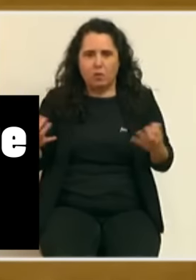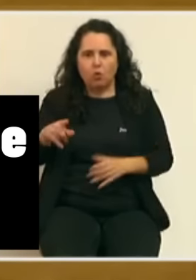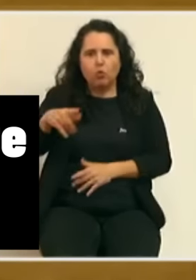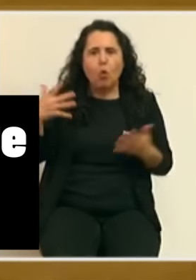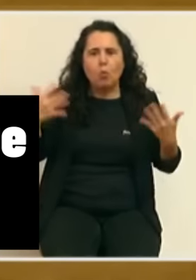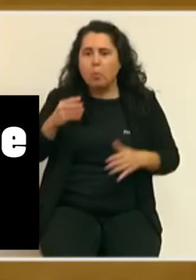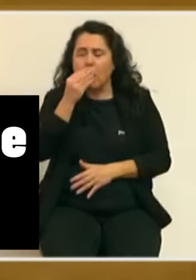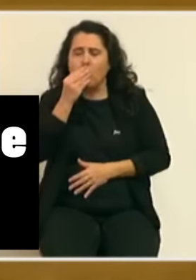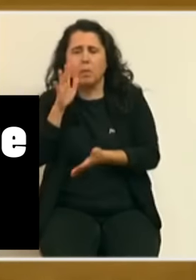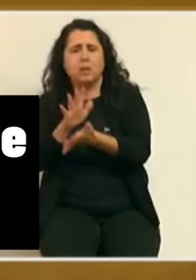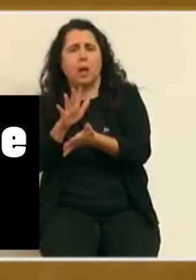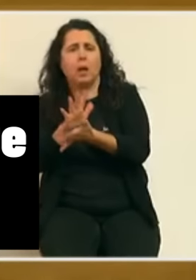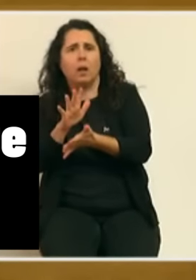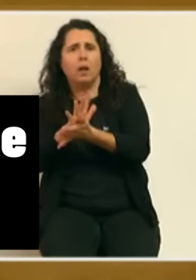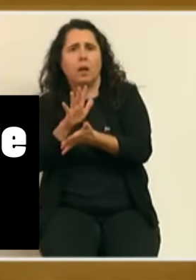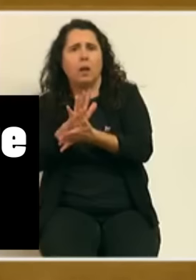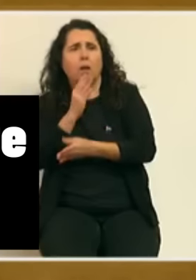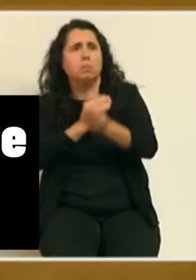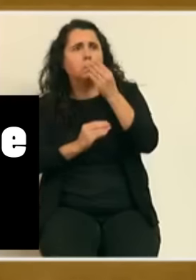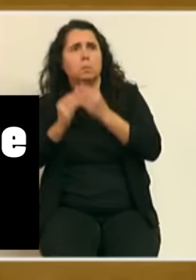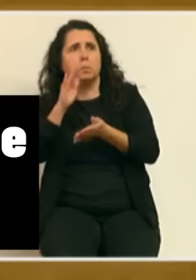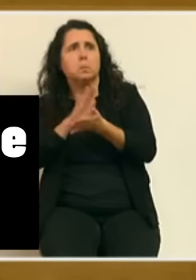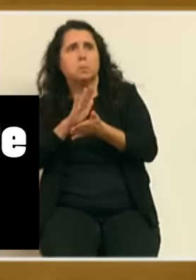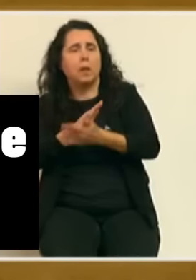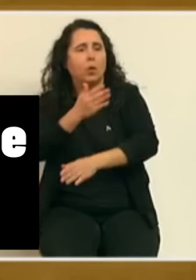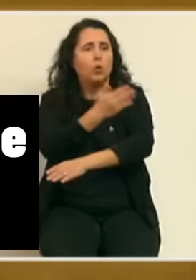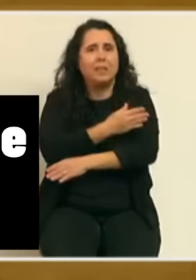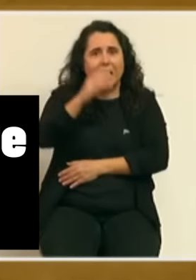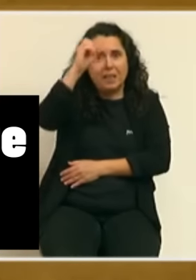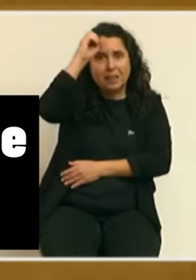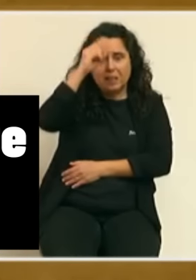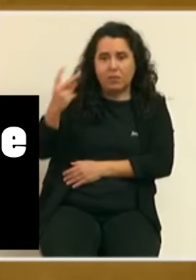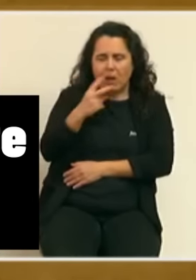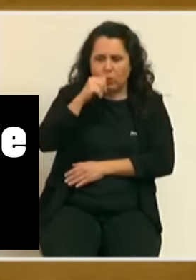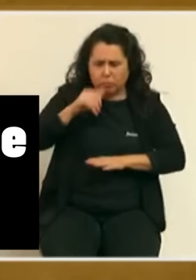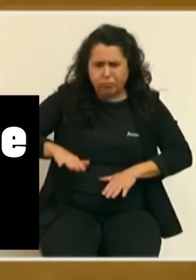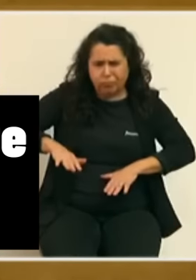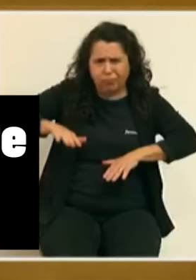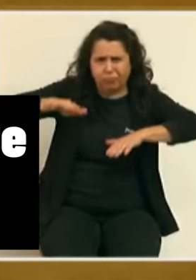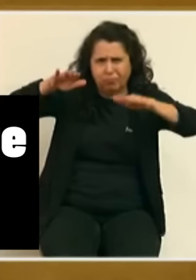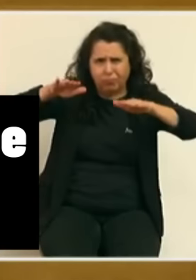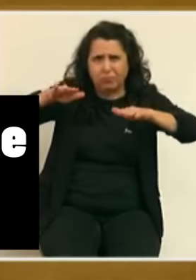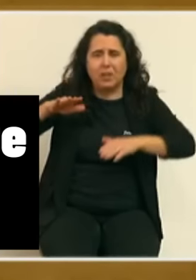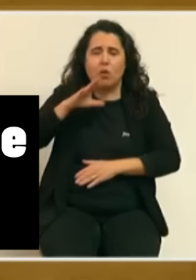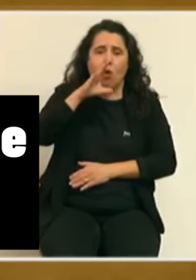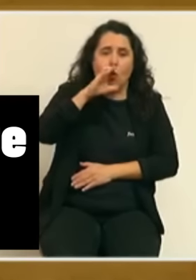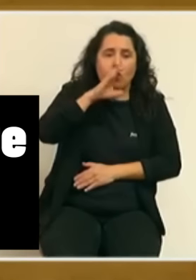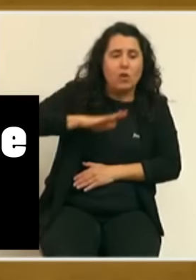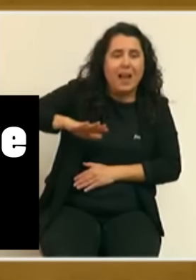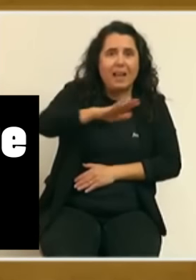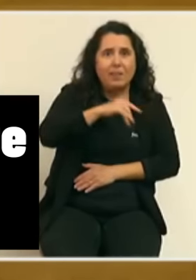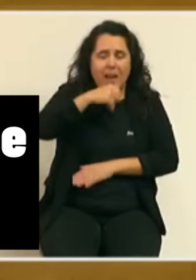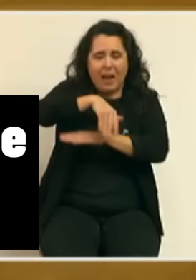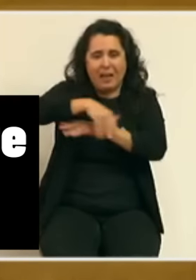estar dinant tranquil·lament mentre Utiel i Xiva ja estaven inundats, mentre a la Ribera ja teníem